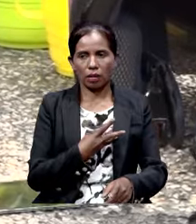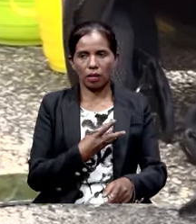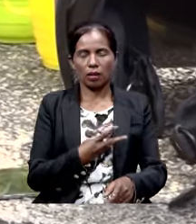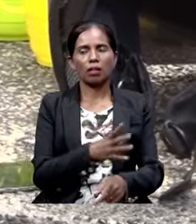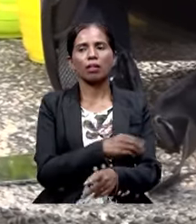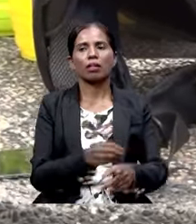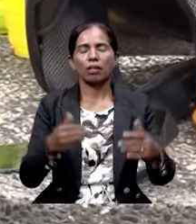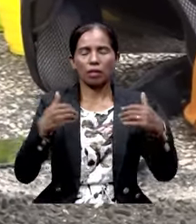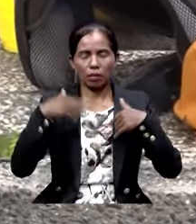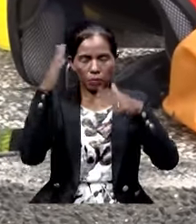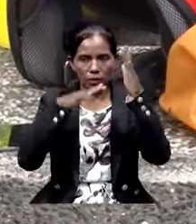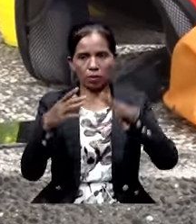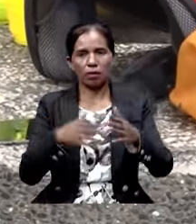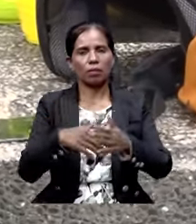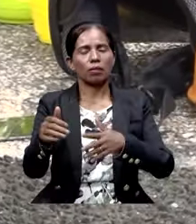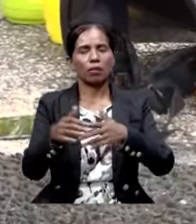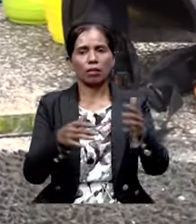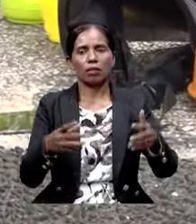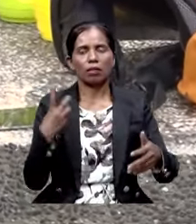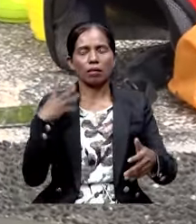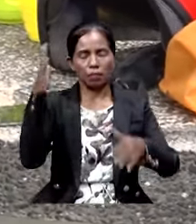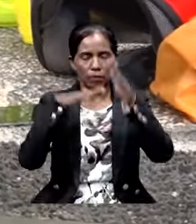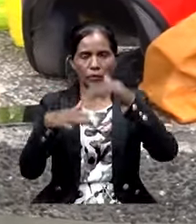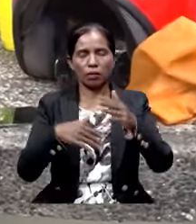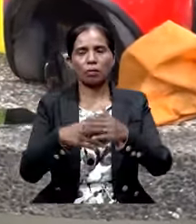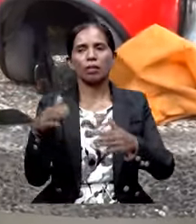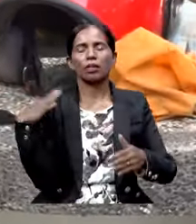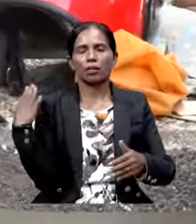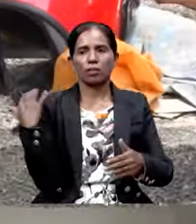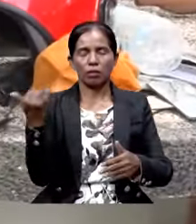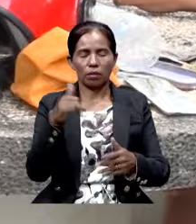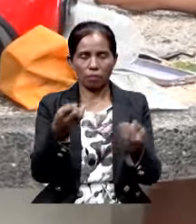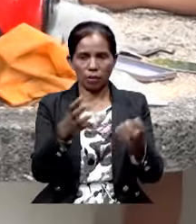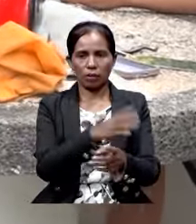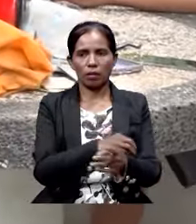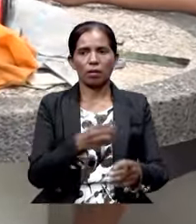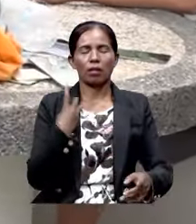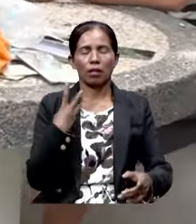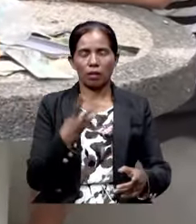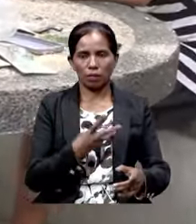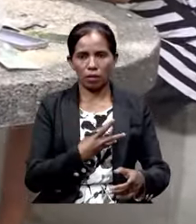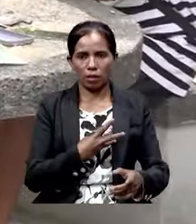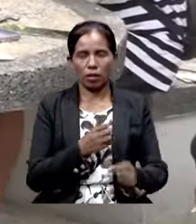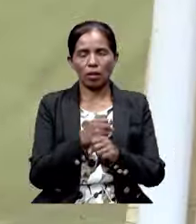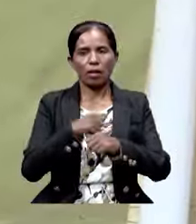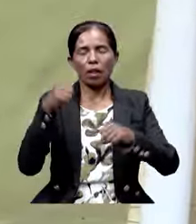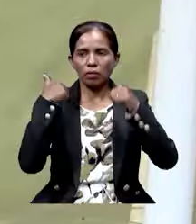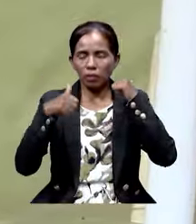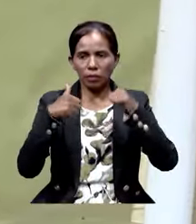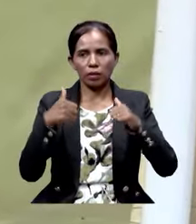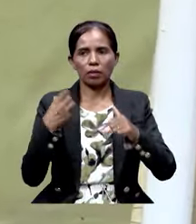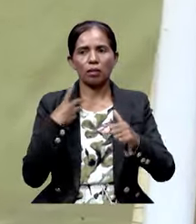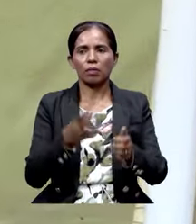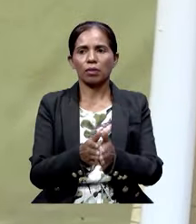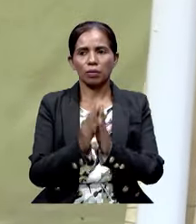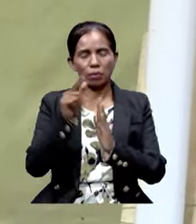hamusu de ansa problema dalabarak ne ansa problema ba juventudi mak barak nema ami ansa halnetik aktivida dan sana ami usuli